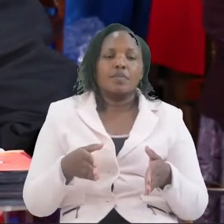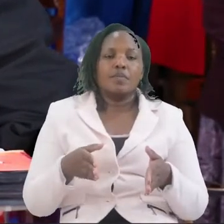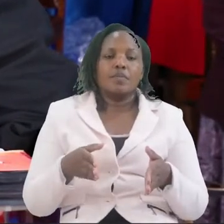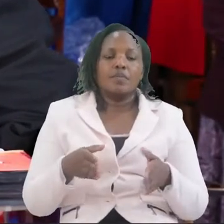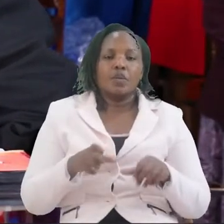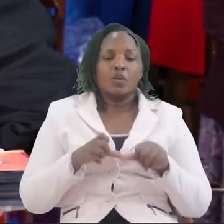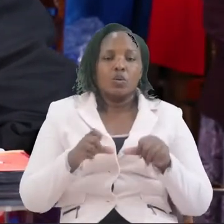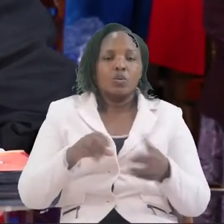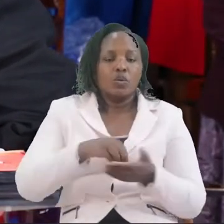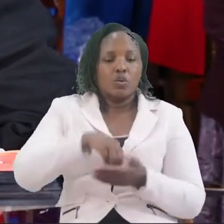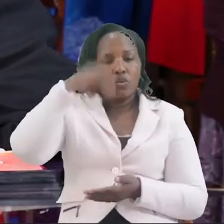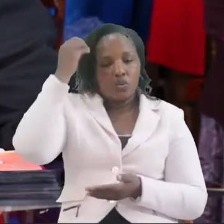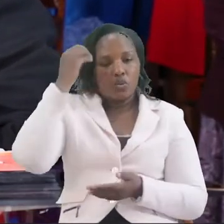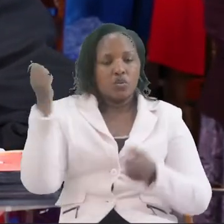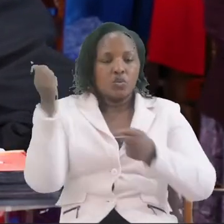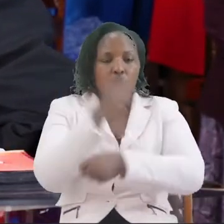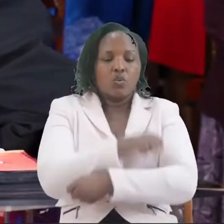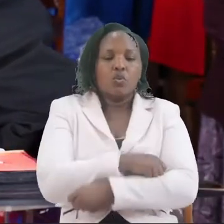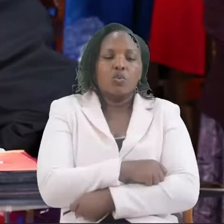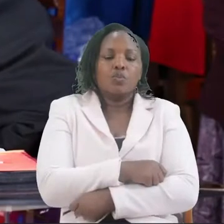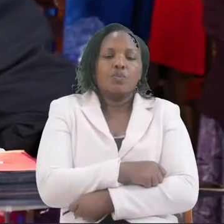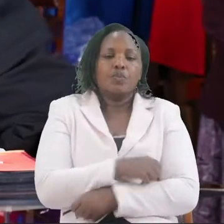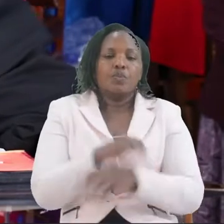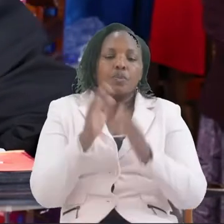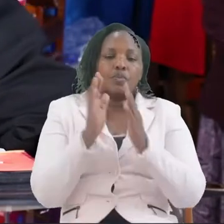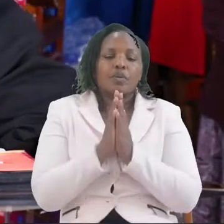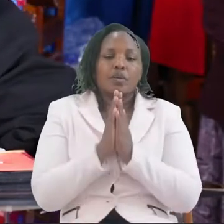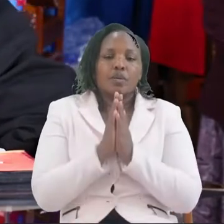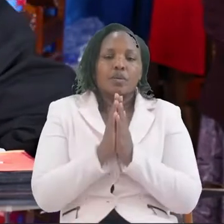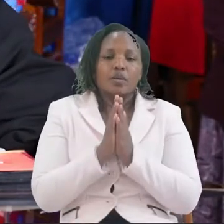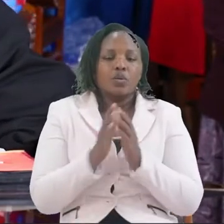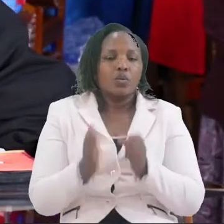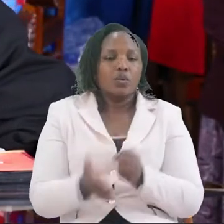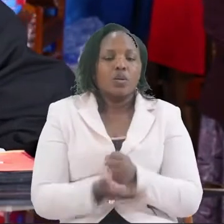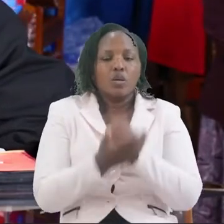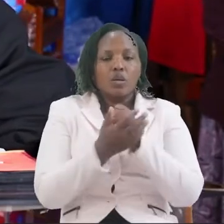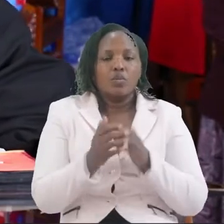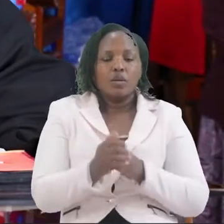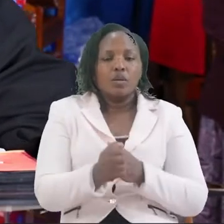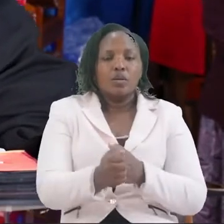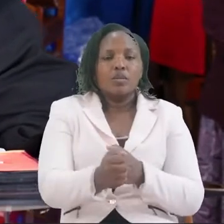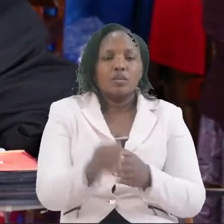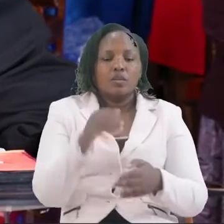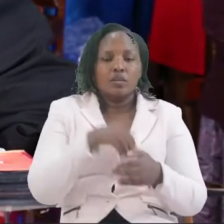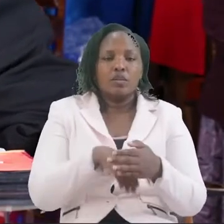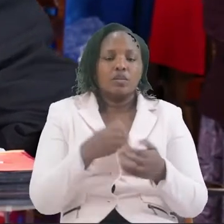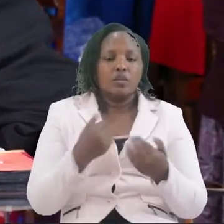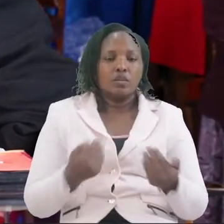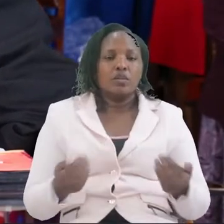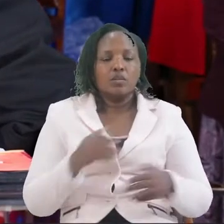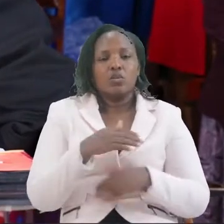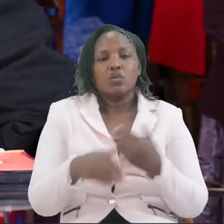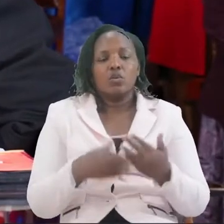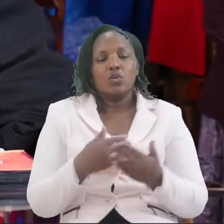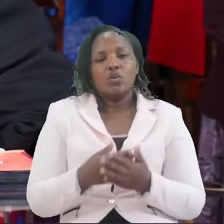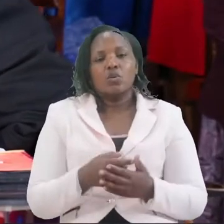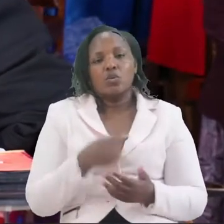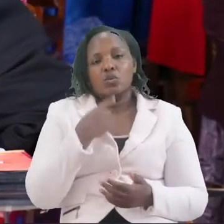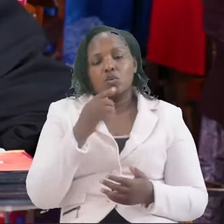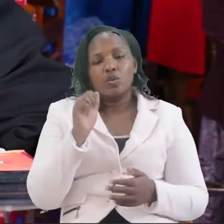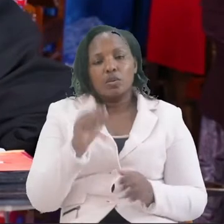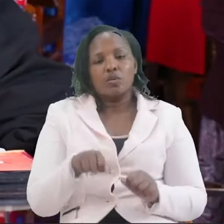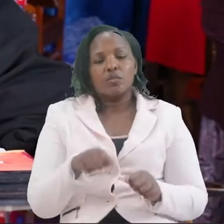Wakiendelea na masomo yao kule shuleni, tunaomba Bwana ukawasaidia, ukawaongoza katika mambo yote, ili